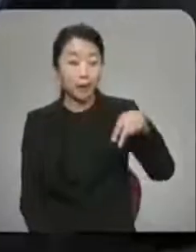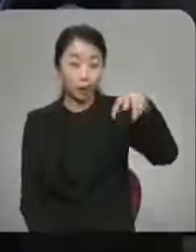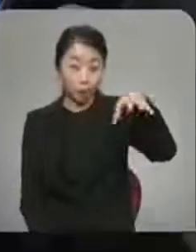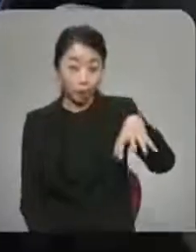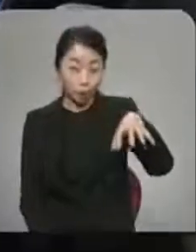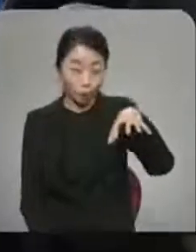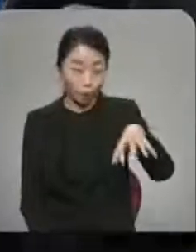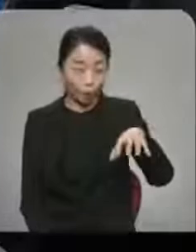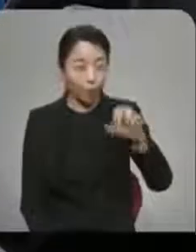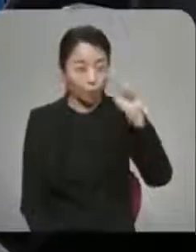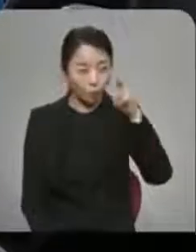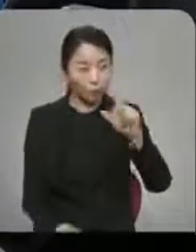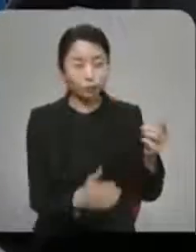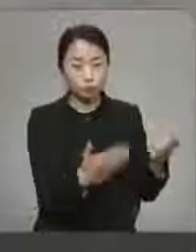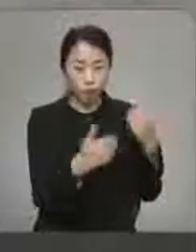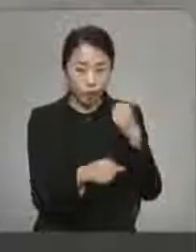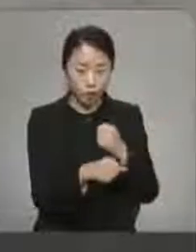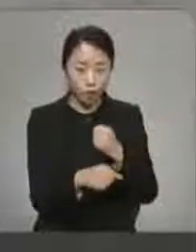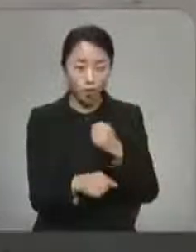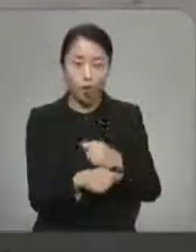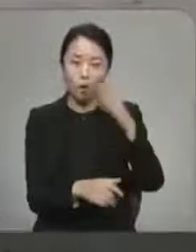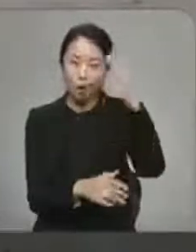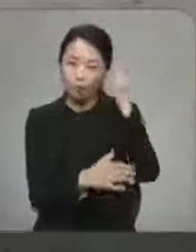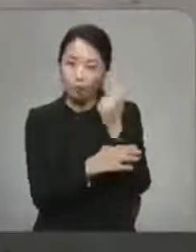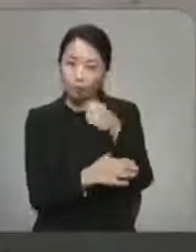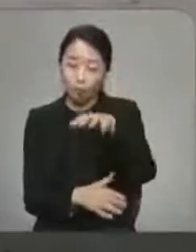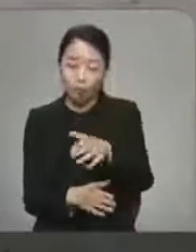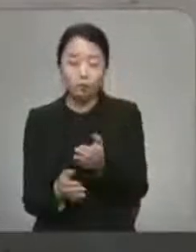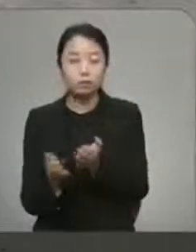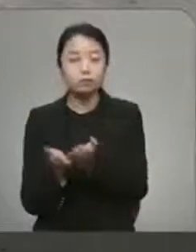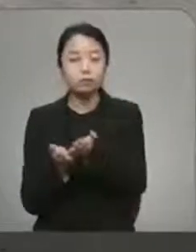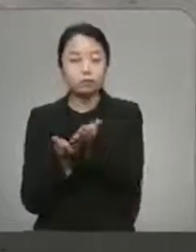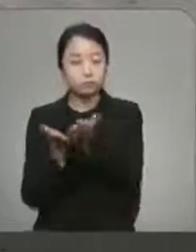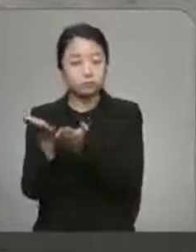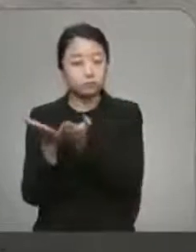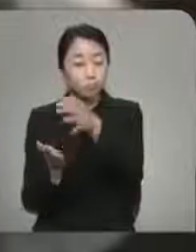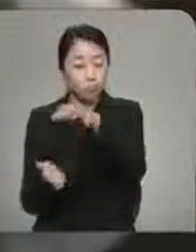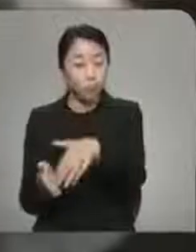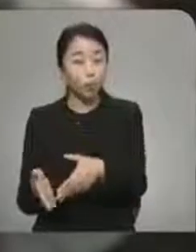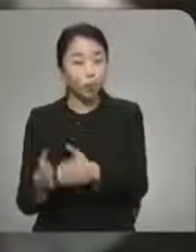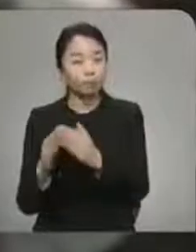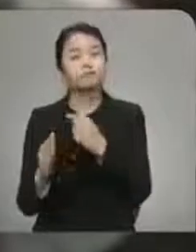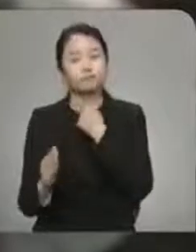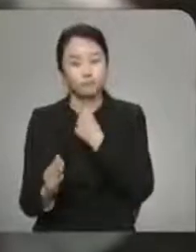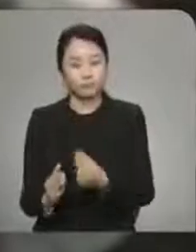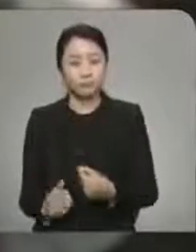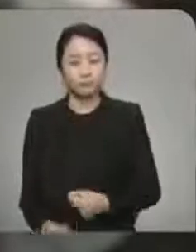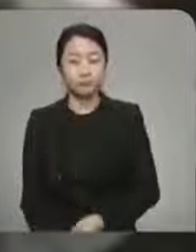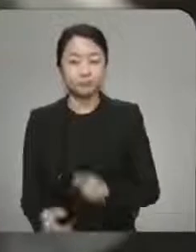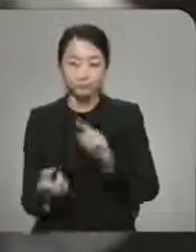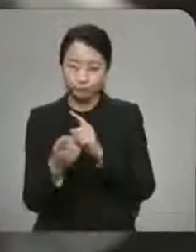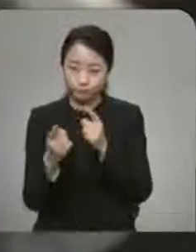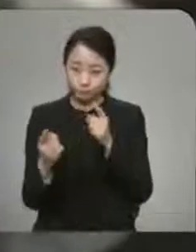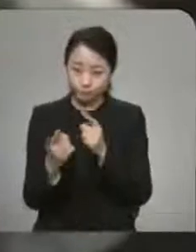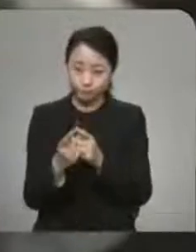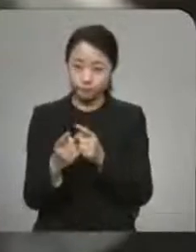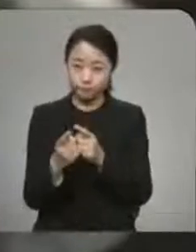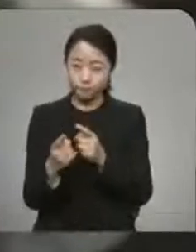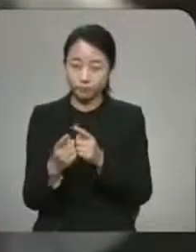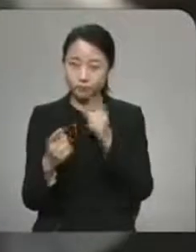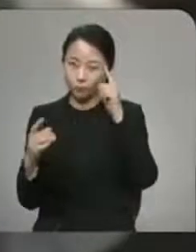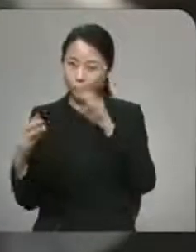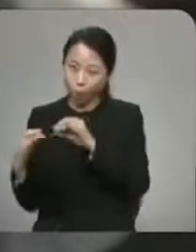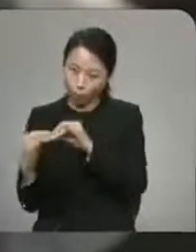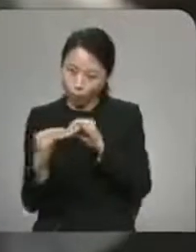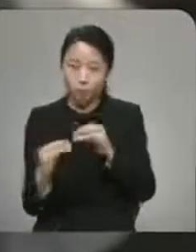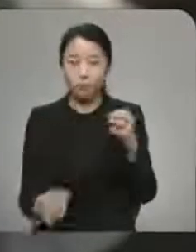지구 조기 개발과 동해 묵호항 의 북벽 물류기지 육성 입니다 공감 을 토대로 정책을 개발하고